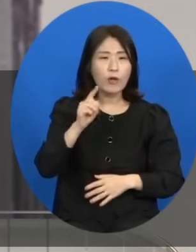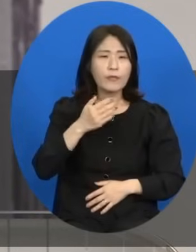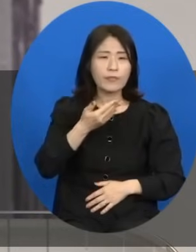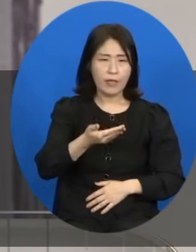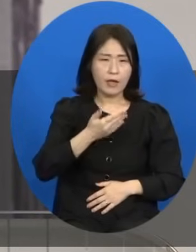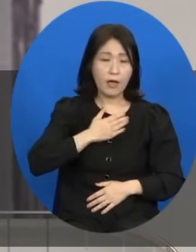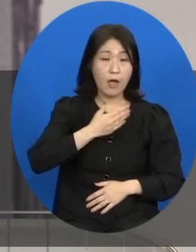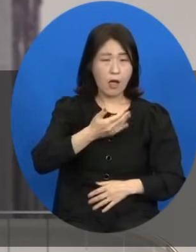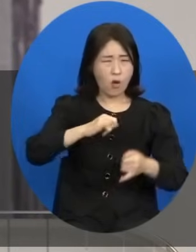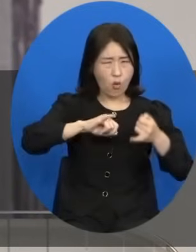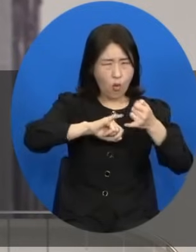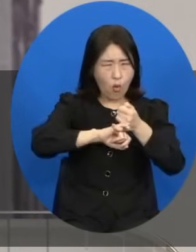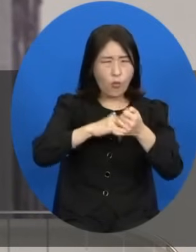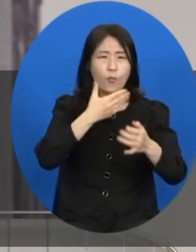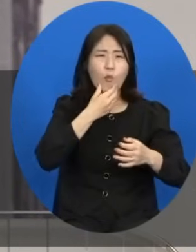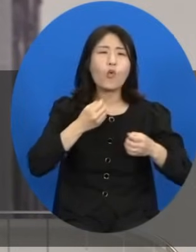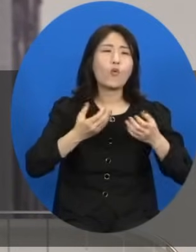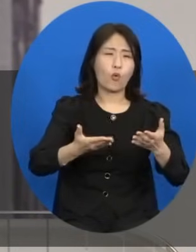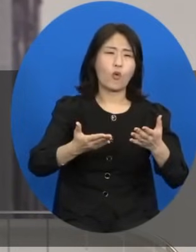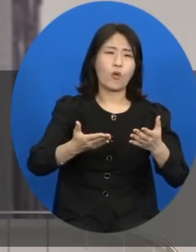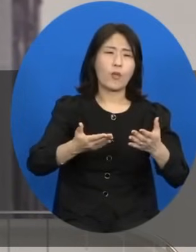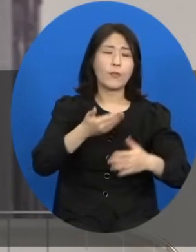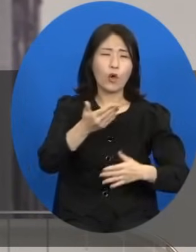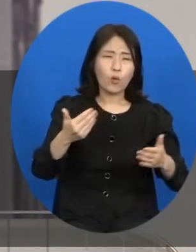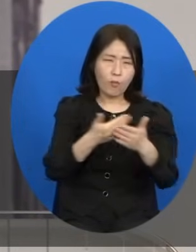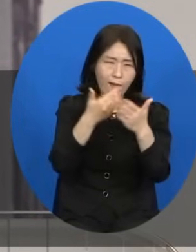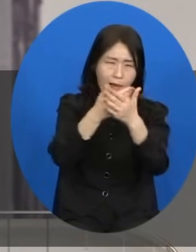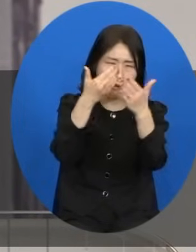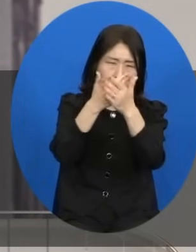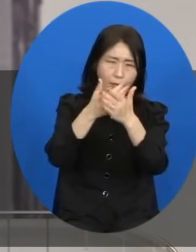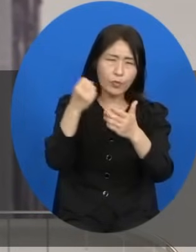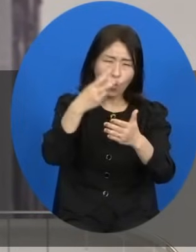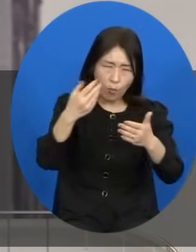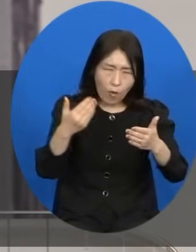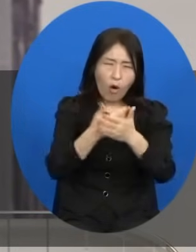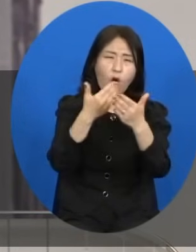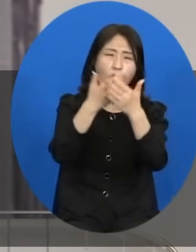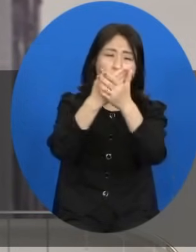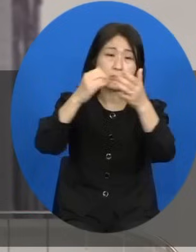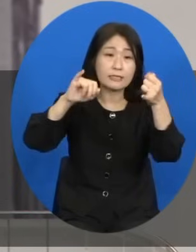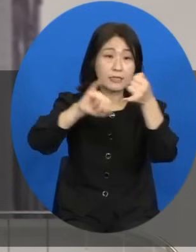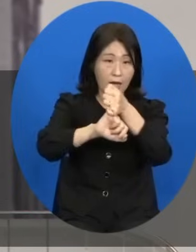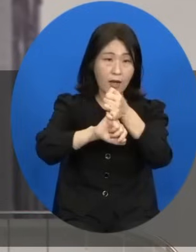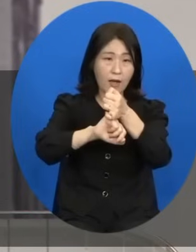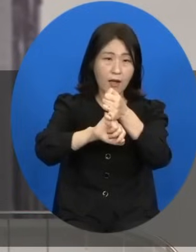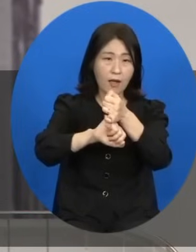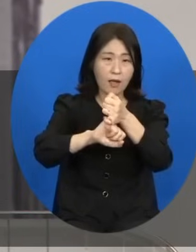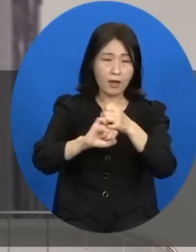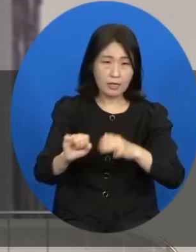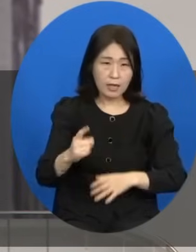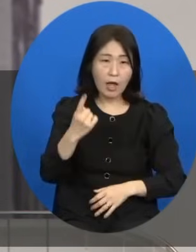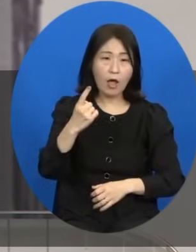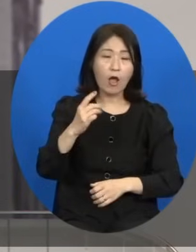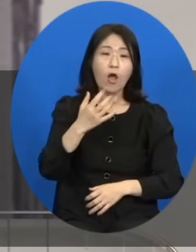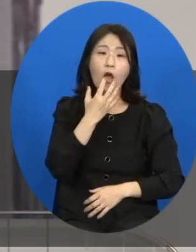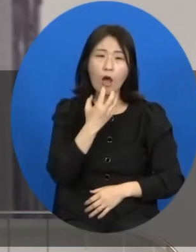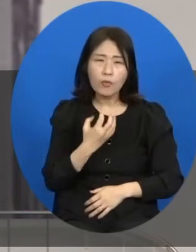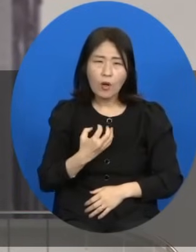너게 복을 주고 복을 줄 것이며 너를 번성하게 하고 번성하게 할 것이다 하셨습니다 그리하여 아브라함은